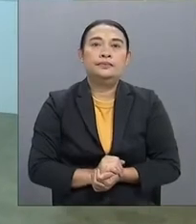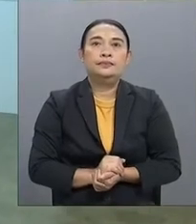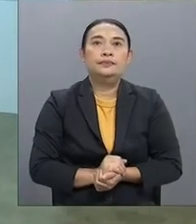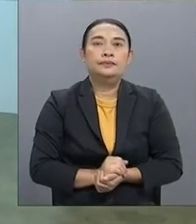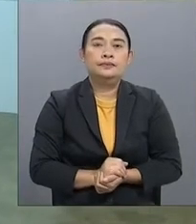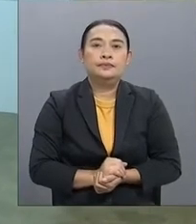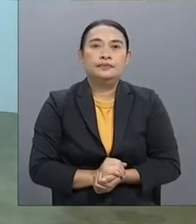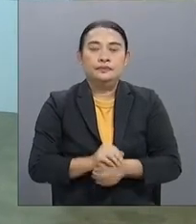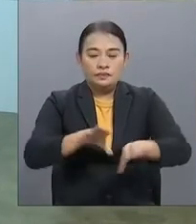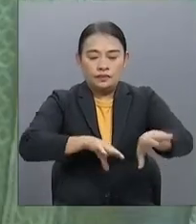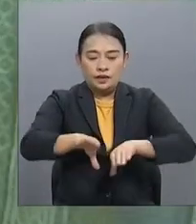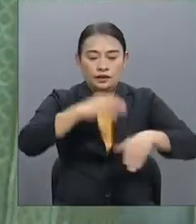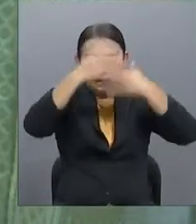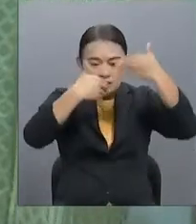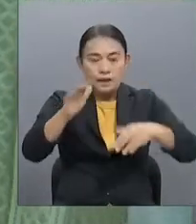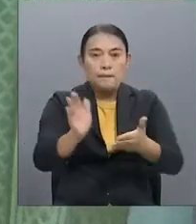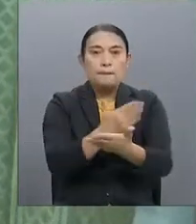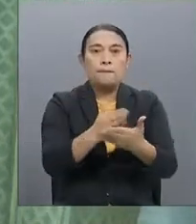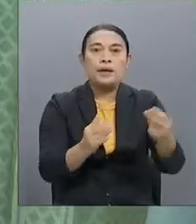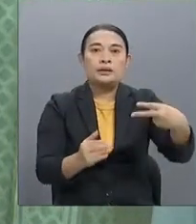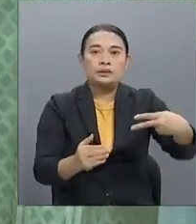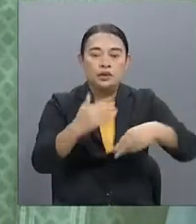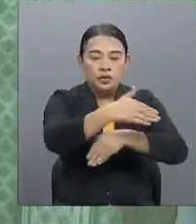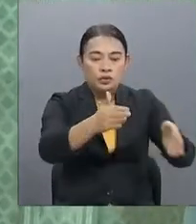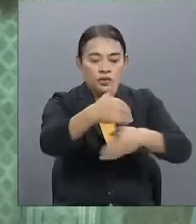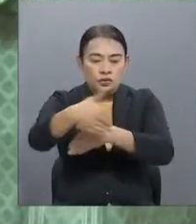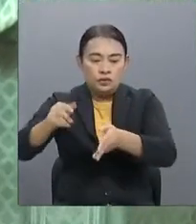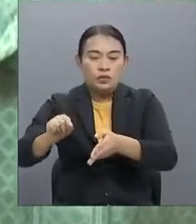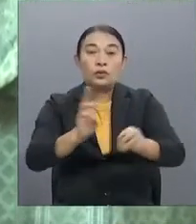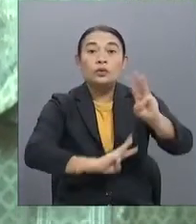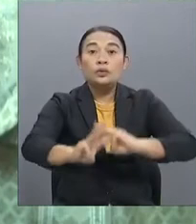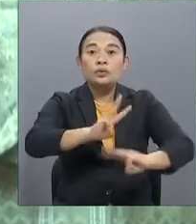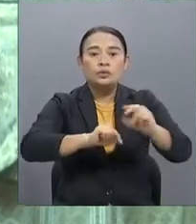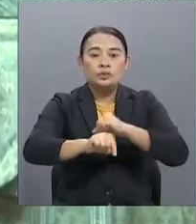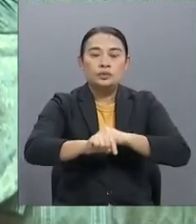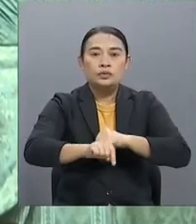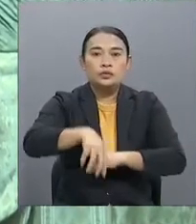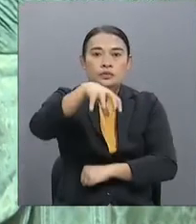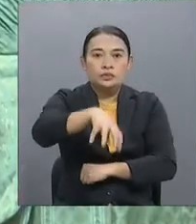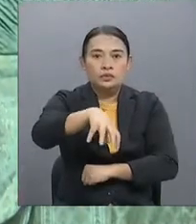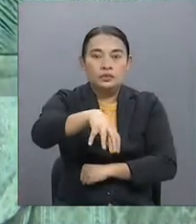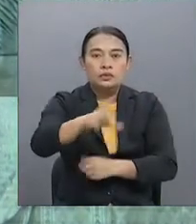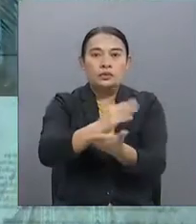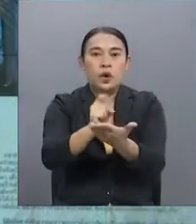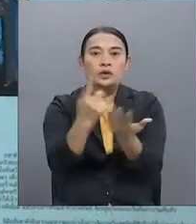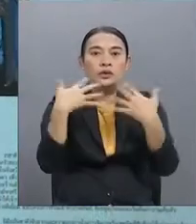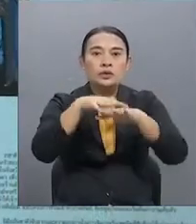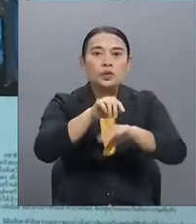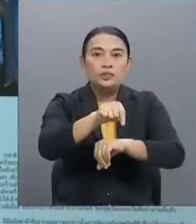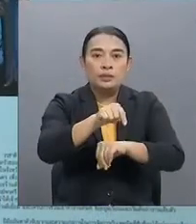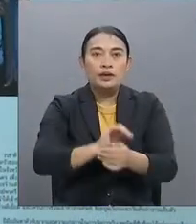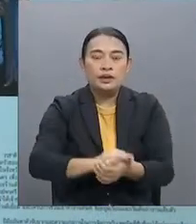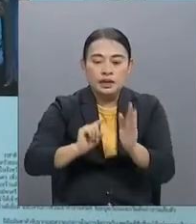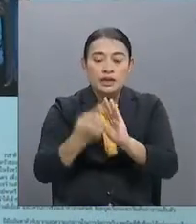การจัดแสดงแบ่งเป็น2ห้องแสดงผลงานและบริเวณห้องโถงต้อนรับอาคารหอศิลป์ร่วมสมัยโดยรวมเรื่องราวจุดเริ่มแฟชั่น